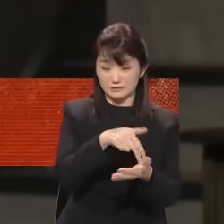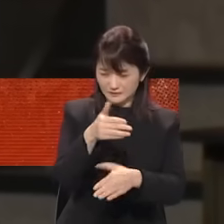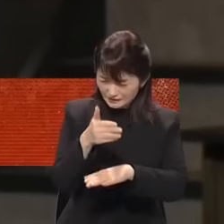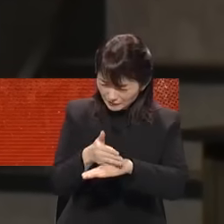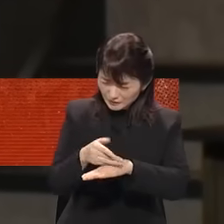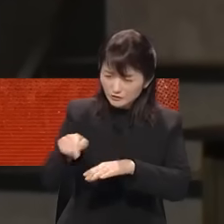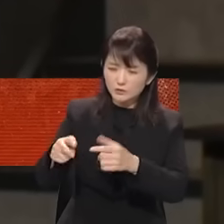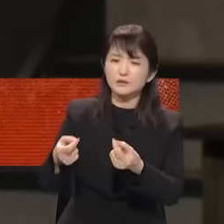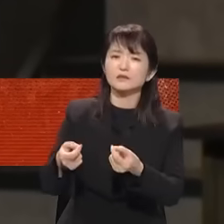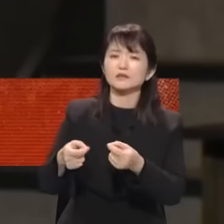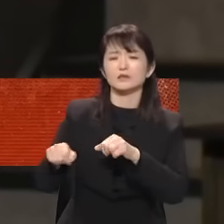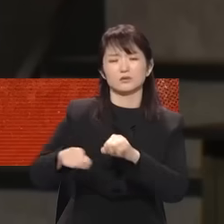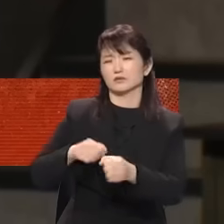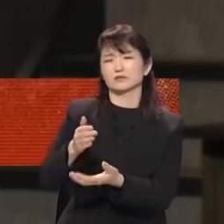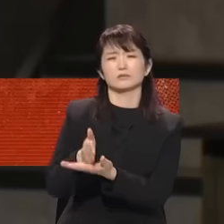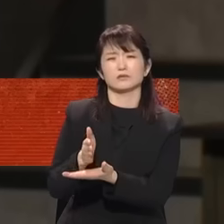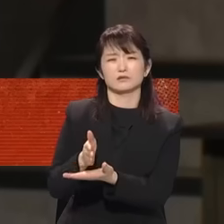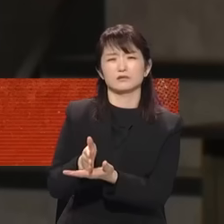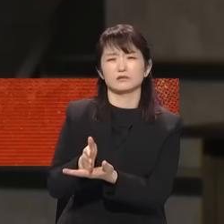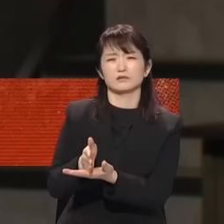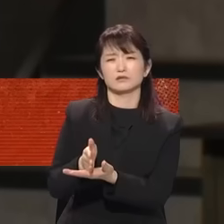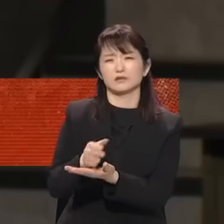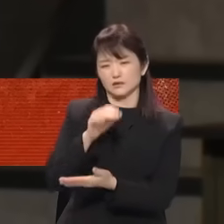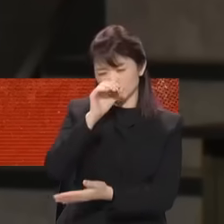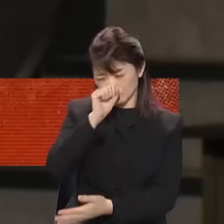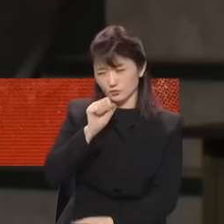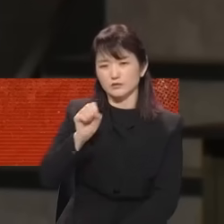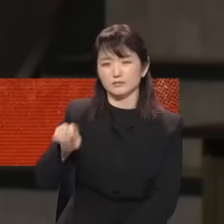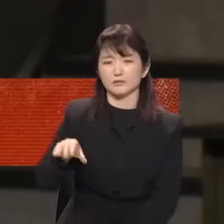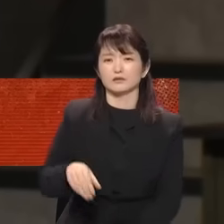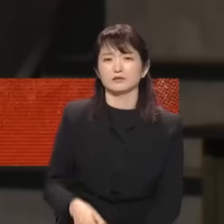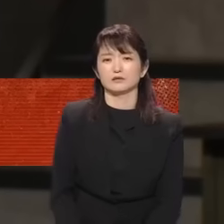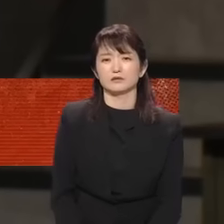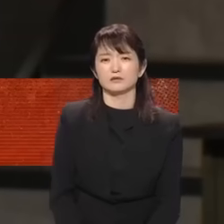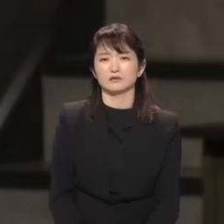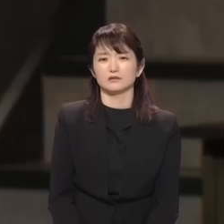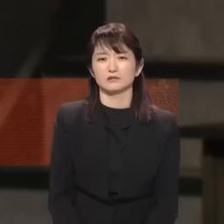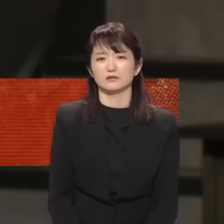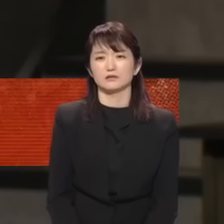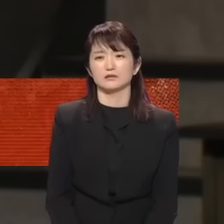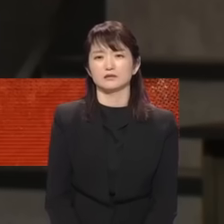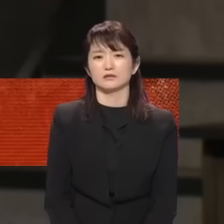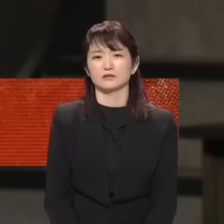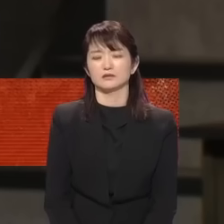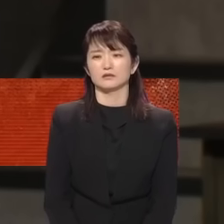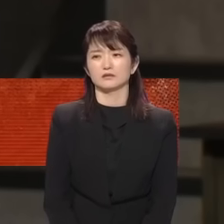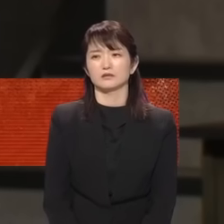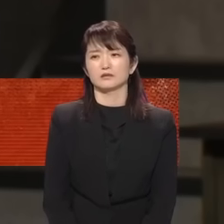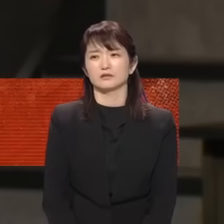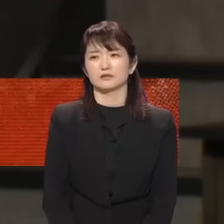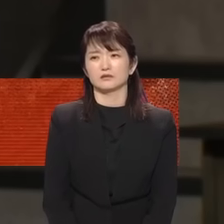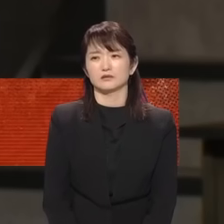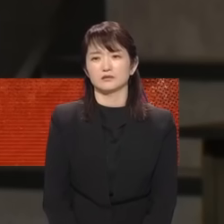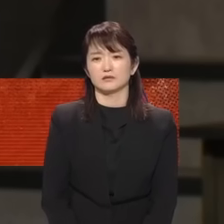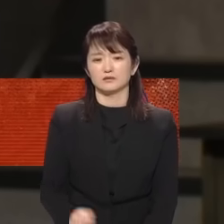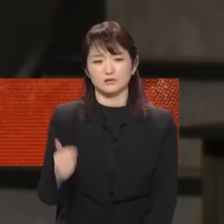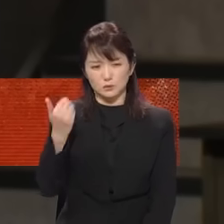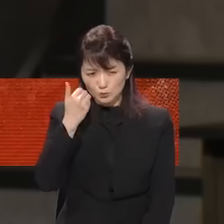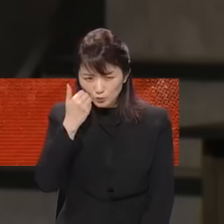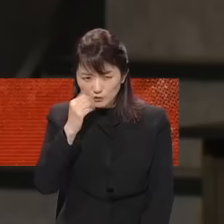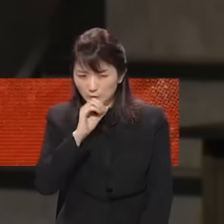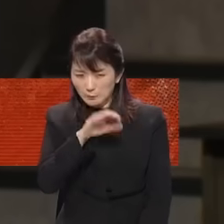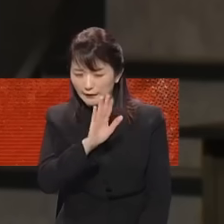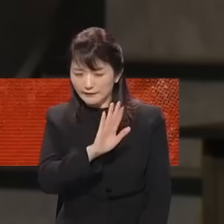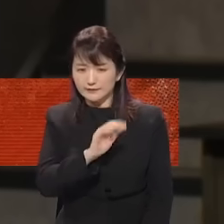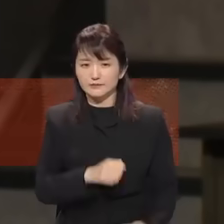앞으로 이렇게 안 하시는게 좋겠다라고 이제 좋게 얘기를 갖다 했는데 아까도 얘기했지만 아무한테도 말을 안 하겠다 그러니까